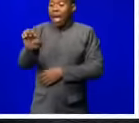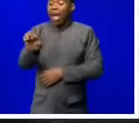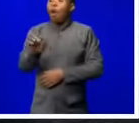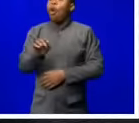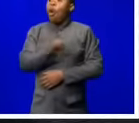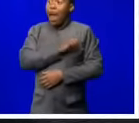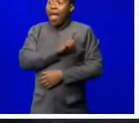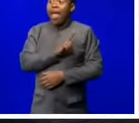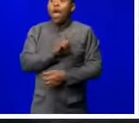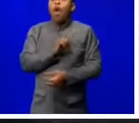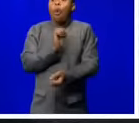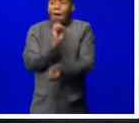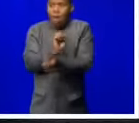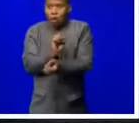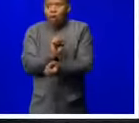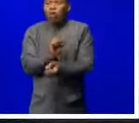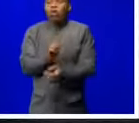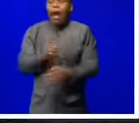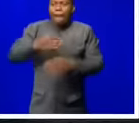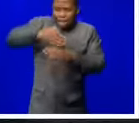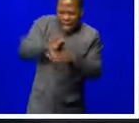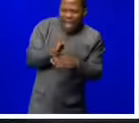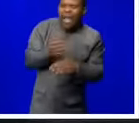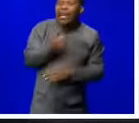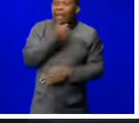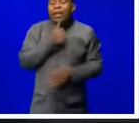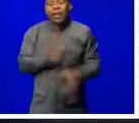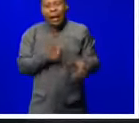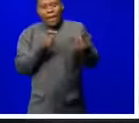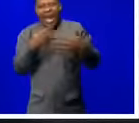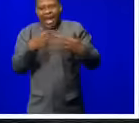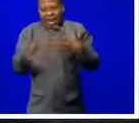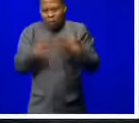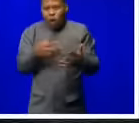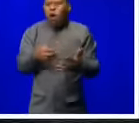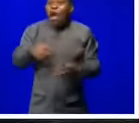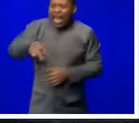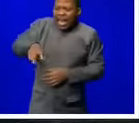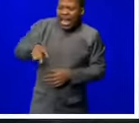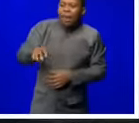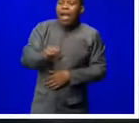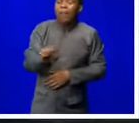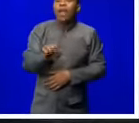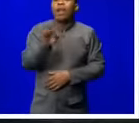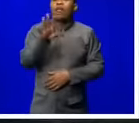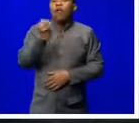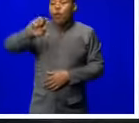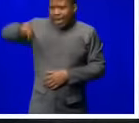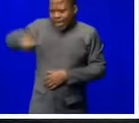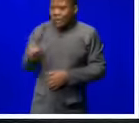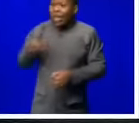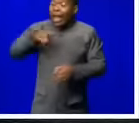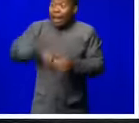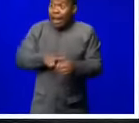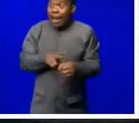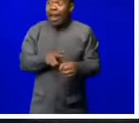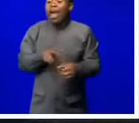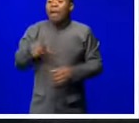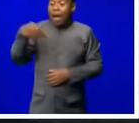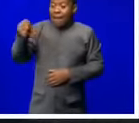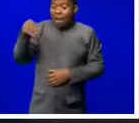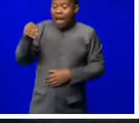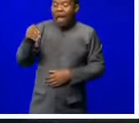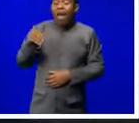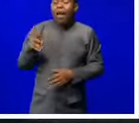inkunzi yasebenzisa sibhamu kamanzini wathatha impahla lengabita imali lengetulu kwa-R40,000 emalangeni kanti umbuso usabheke ukuthi